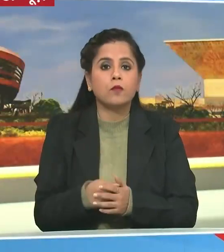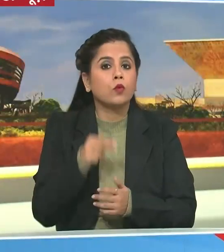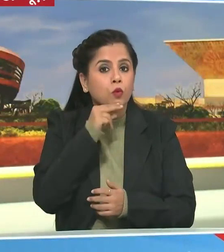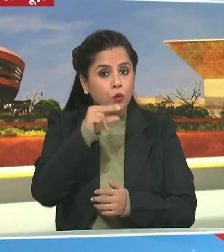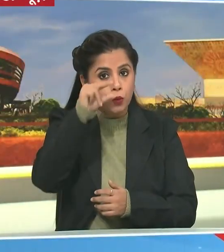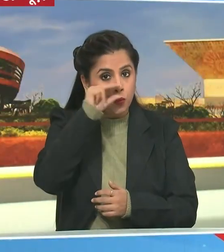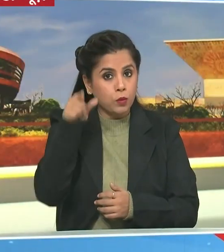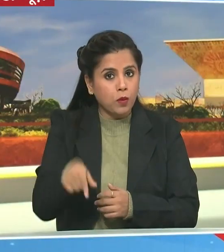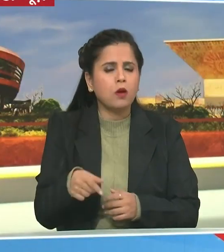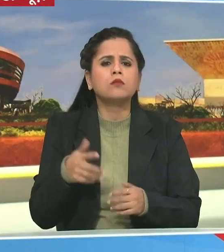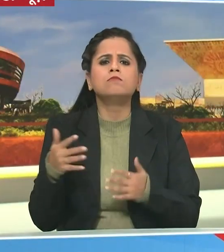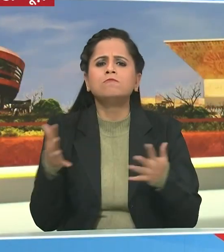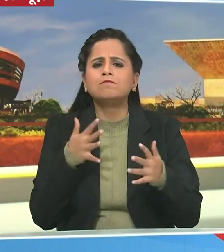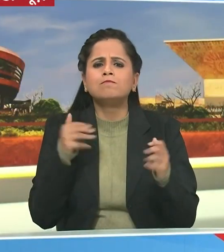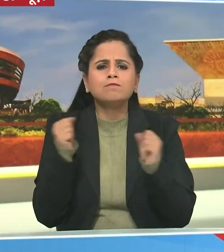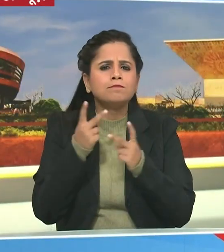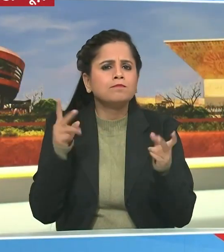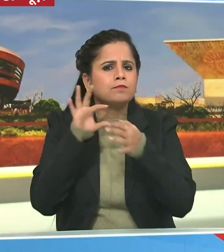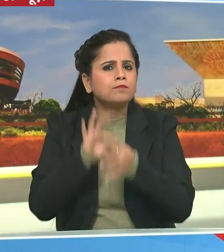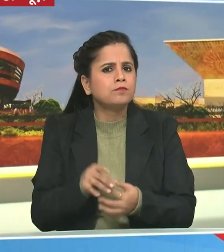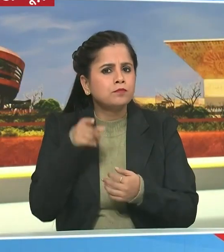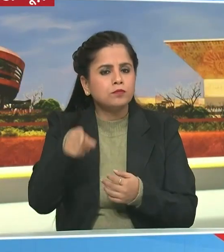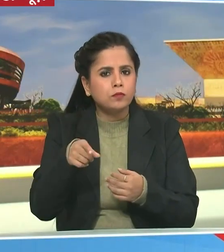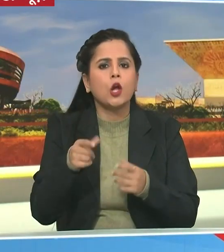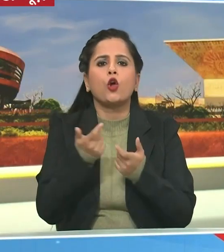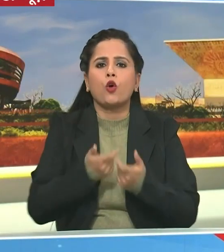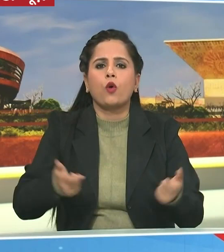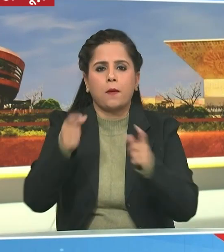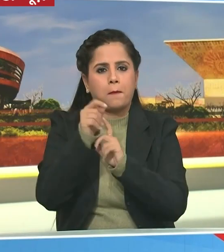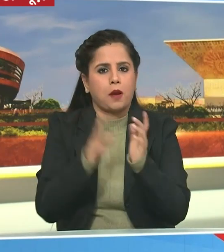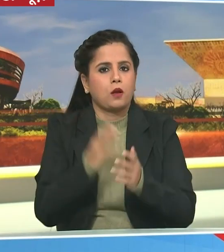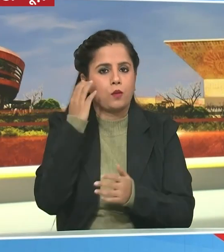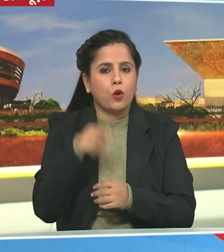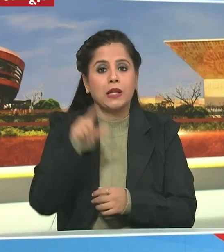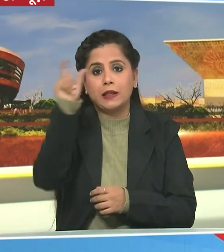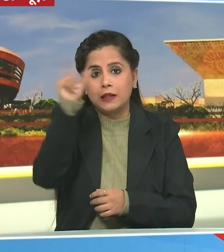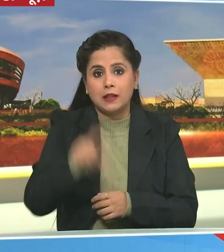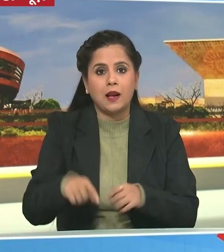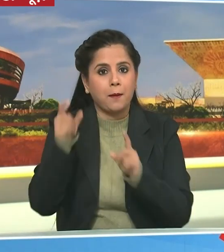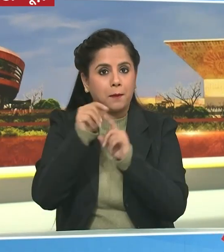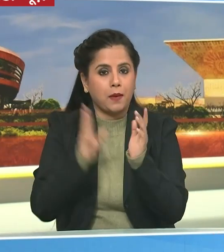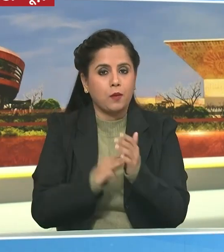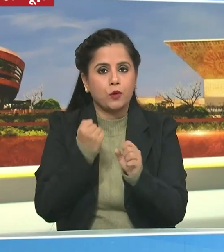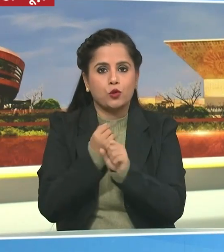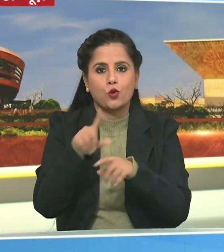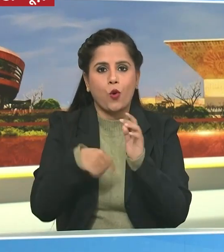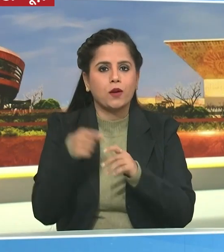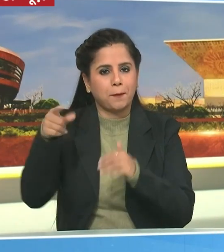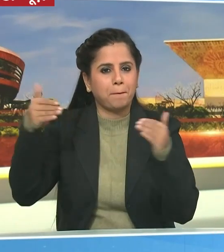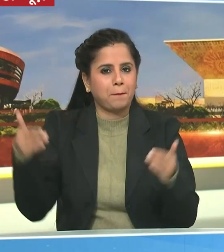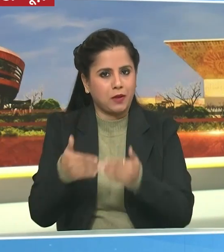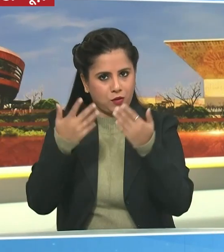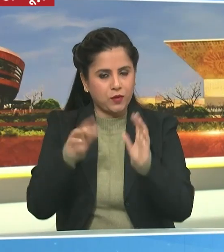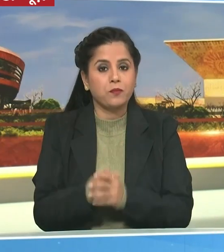दुबई में जलवायु सम्मेलन के दौरान प्रधानमंत्री नरेंद्र मोदी ने इटली की पीएम जॉर्जिया मेलोनी से मुलाकात